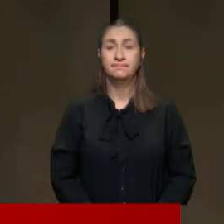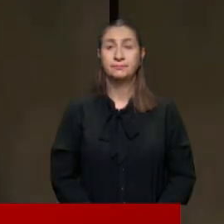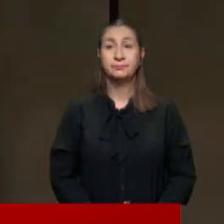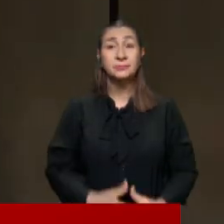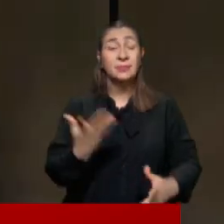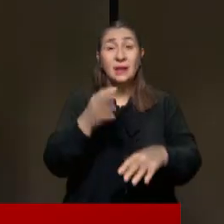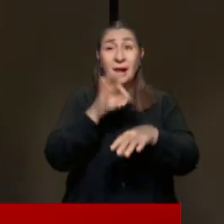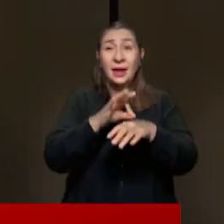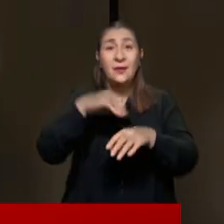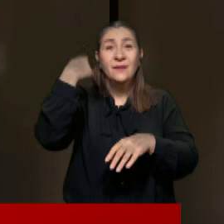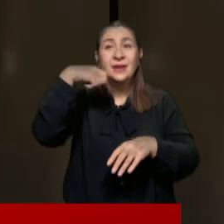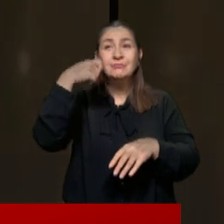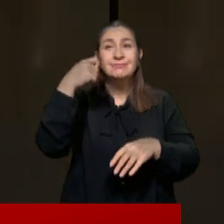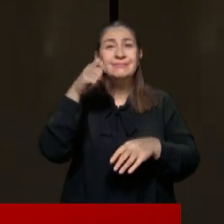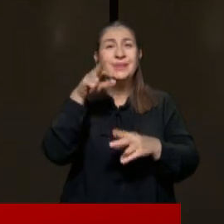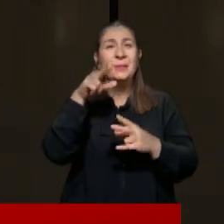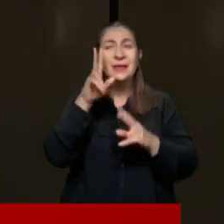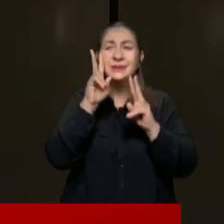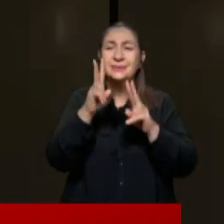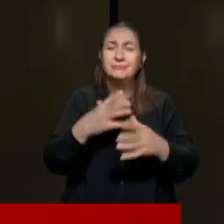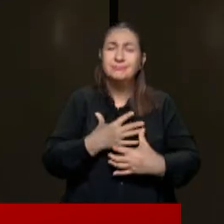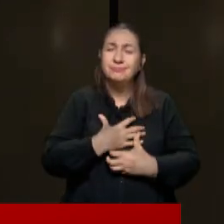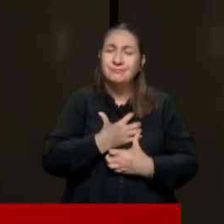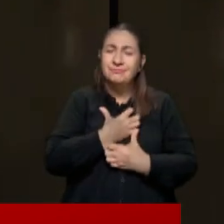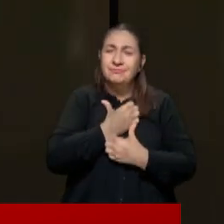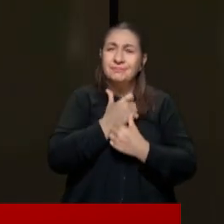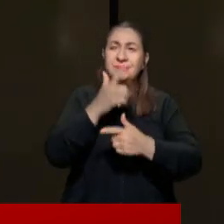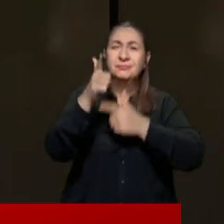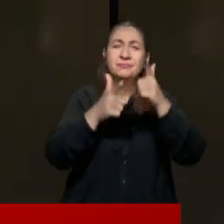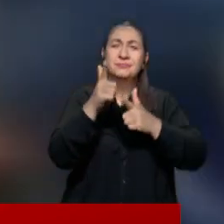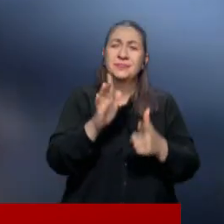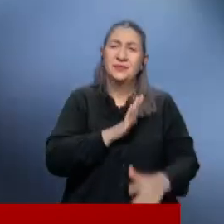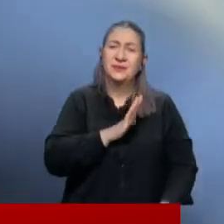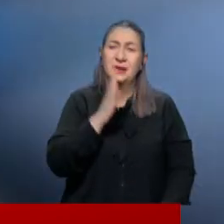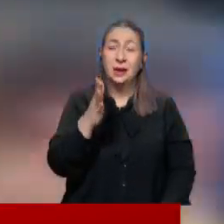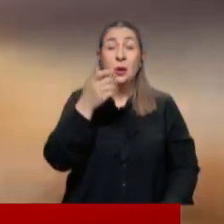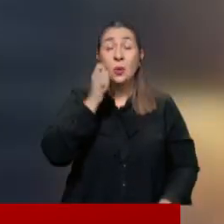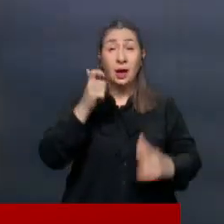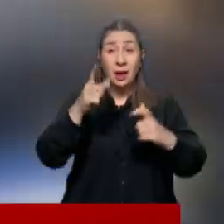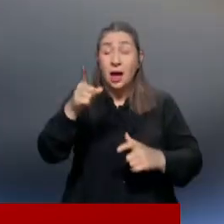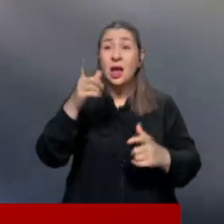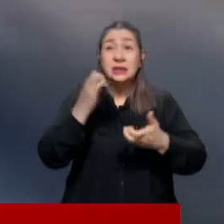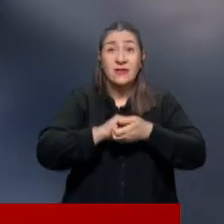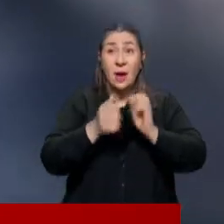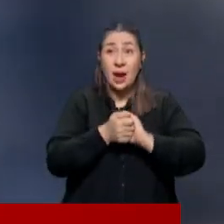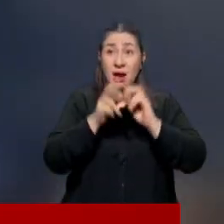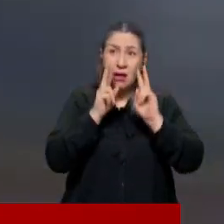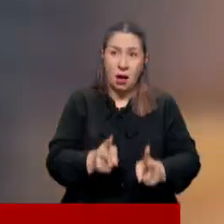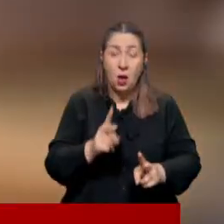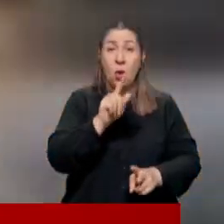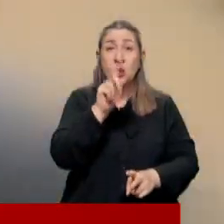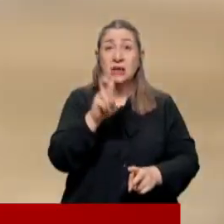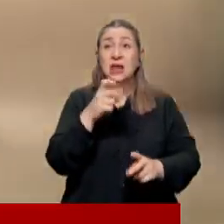her an film sahnelerini aratmayacak dramatik kaleler kaydediliyor Ukrayna'da ülkede seferberlik ilan edildi